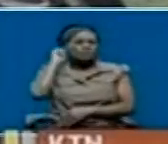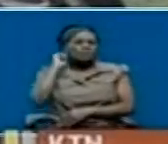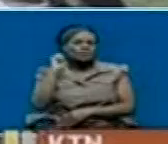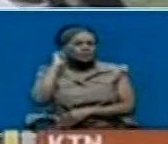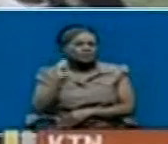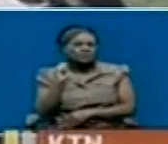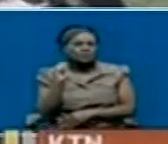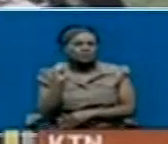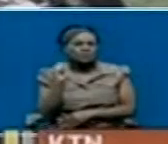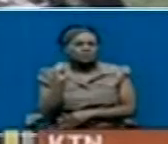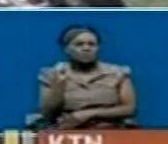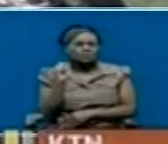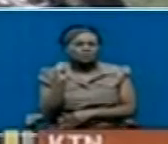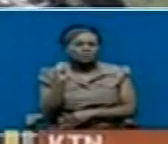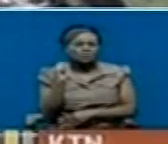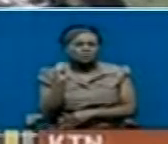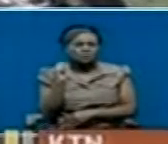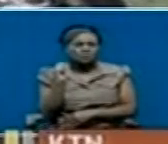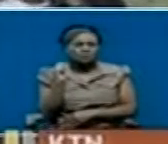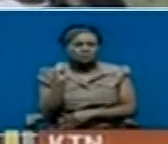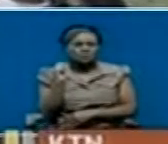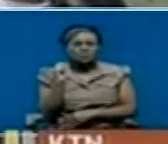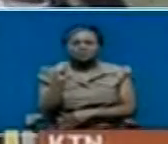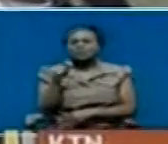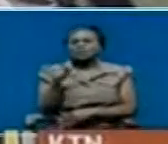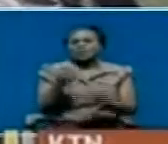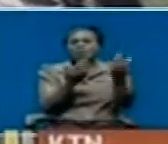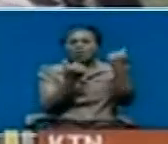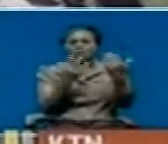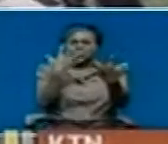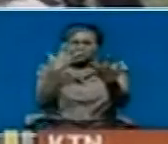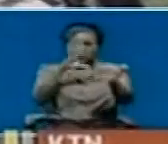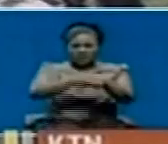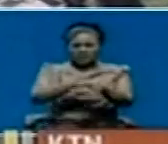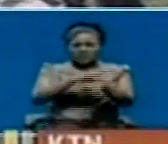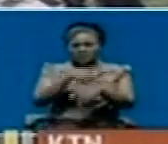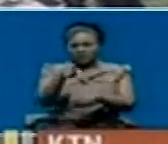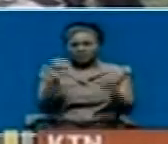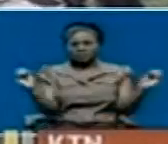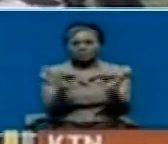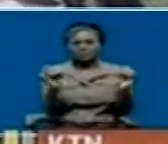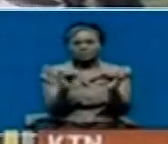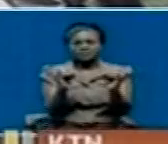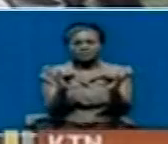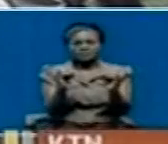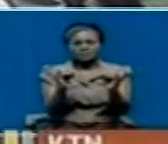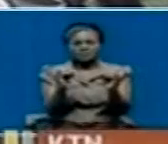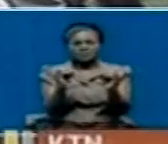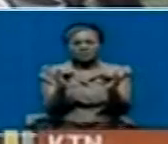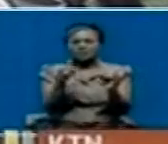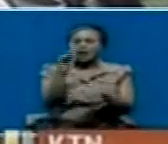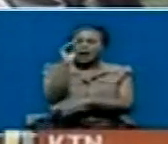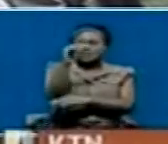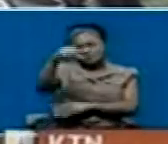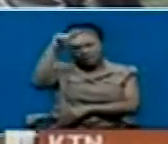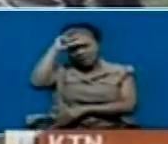mtu ya nyumba, nyumbani sana. Tutarajii kuenda kushika kwa masa safari moja. Sasa ndio kitu tulikuwa tunabidi naomba